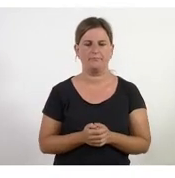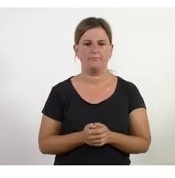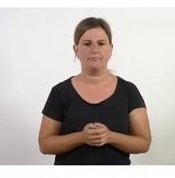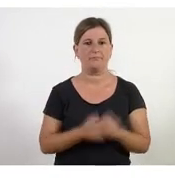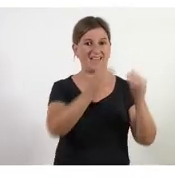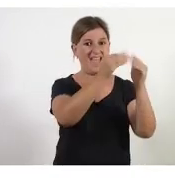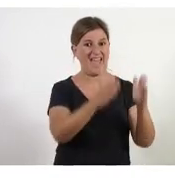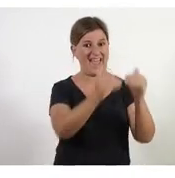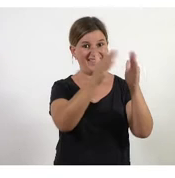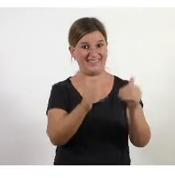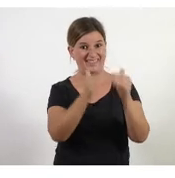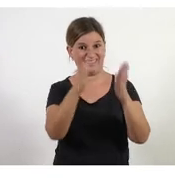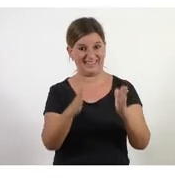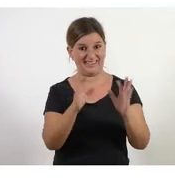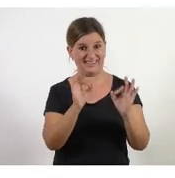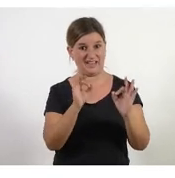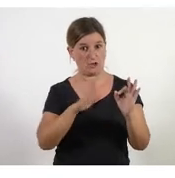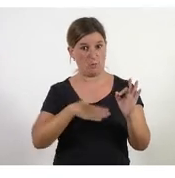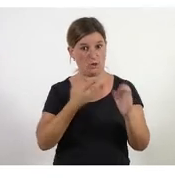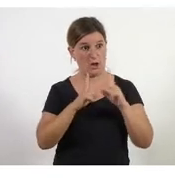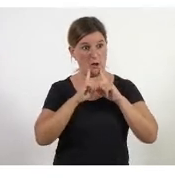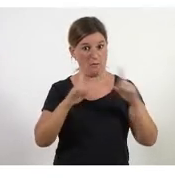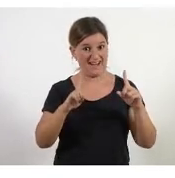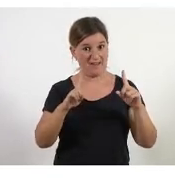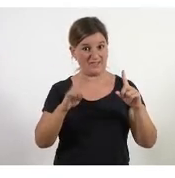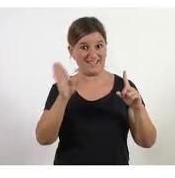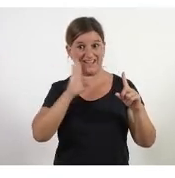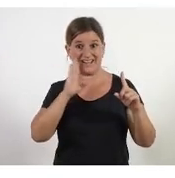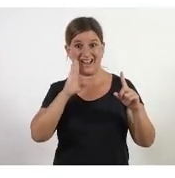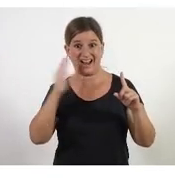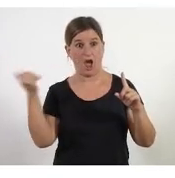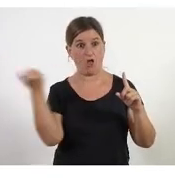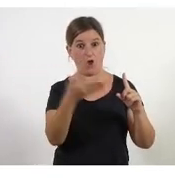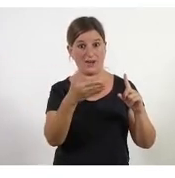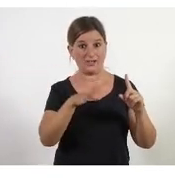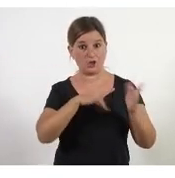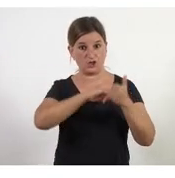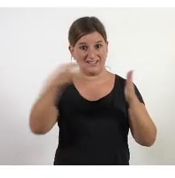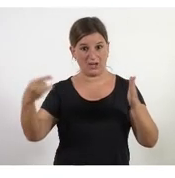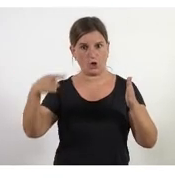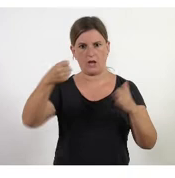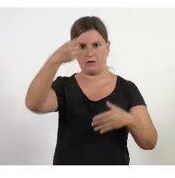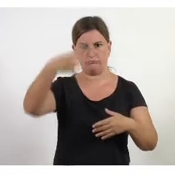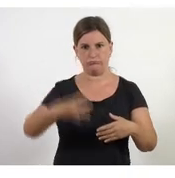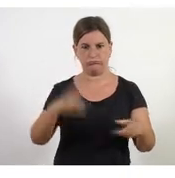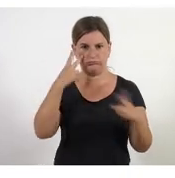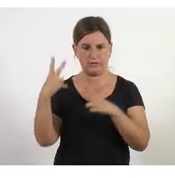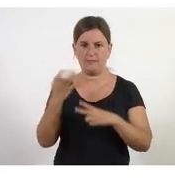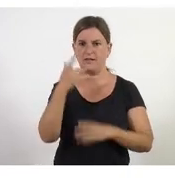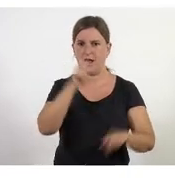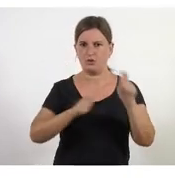Les entitats que ens podem beneficiar d'aquestes donacions de tecnologia les tenim aquí en pantalla.